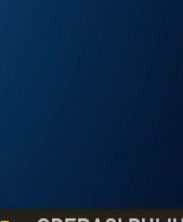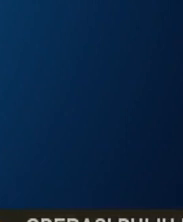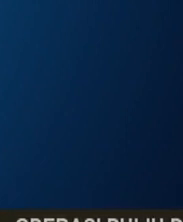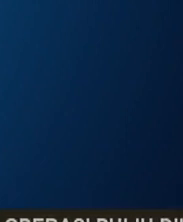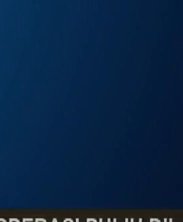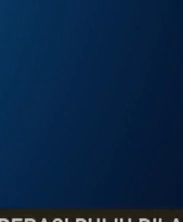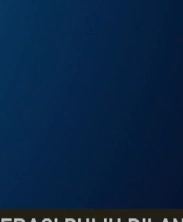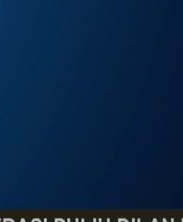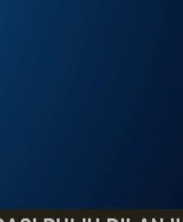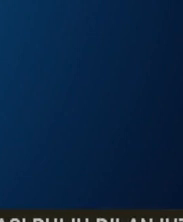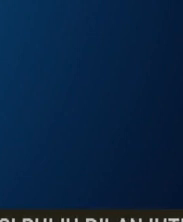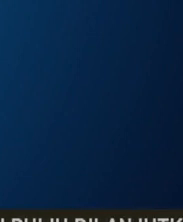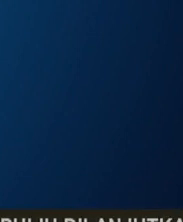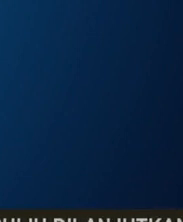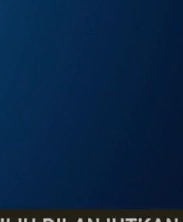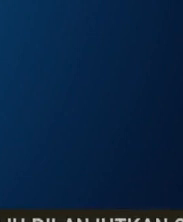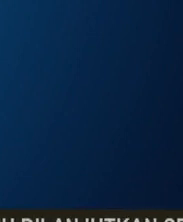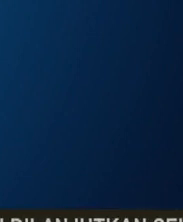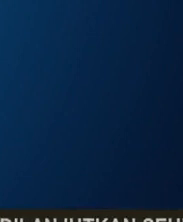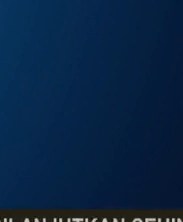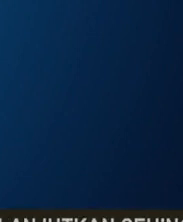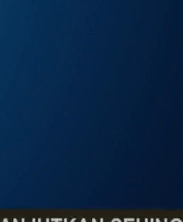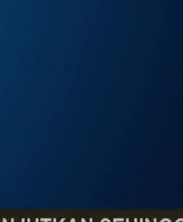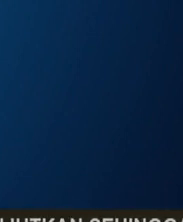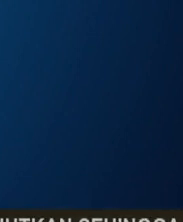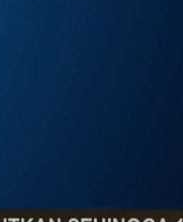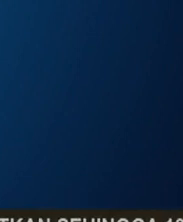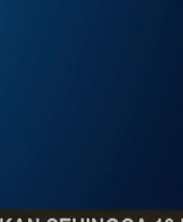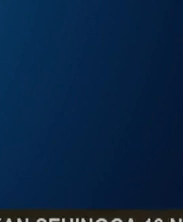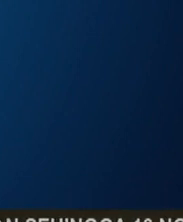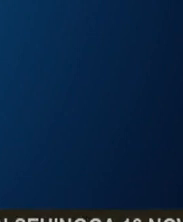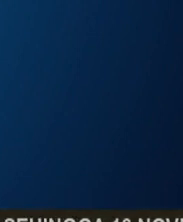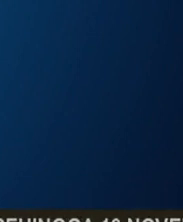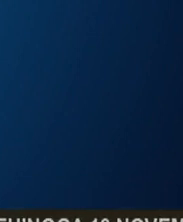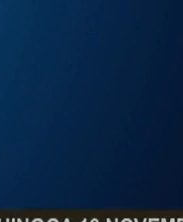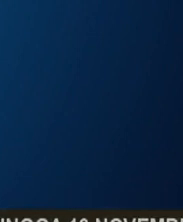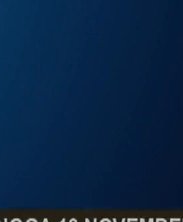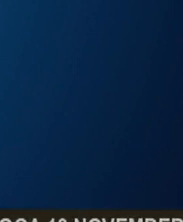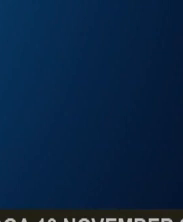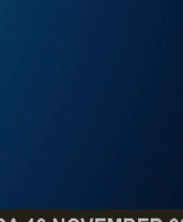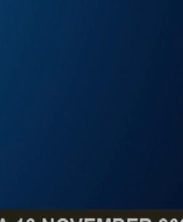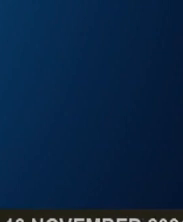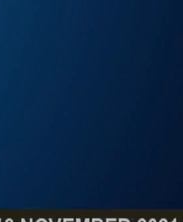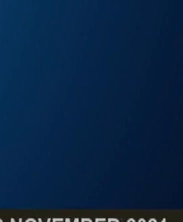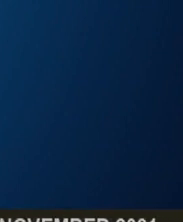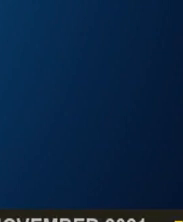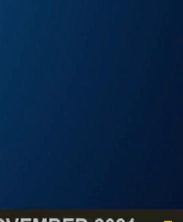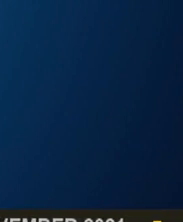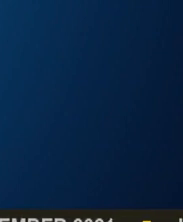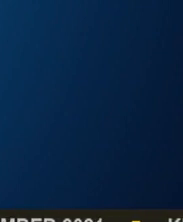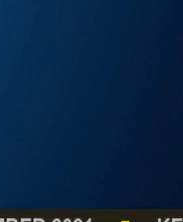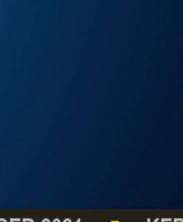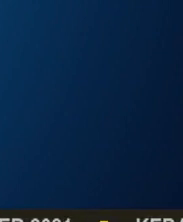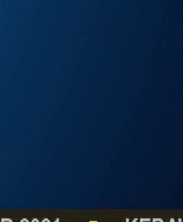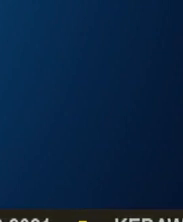adalah menjadi satu kesalahan dibawa section 9 akte ketentraman awam tunggal 148 bagi sesiapa yang membuat